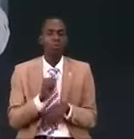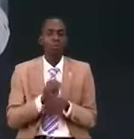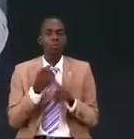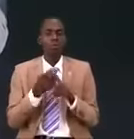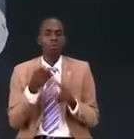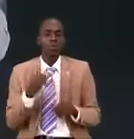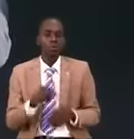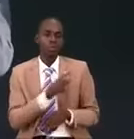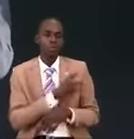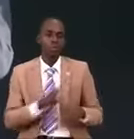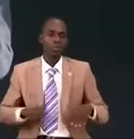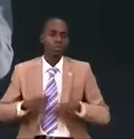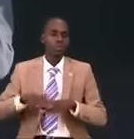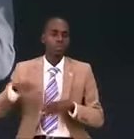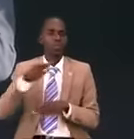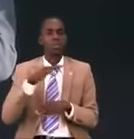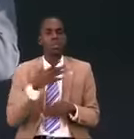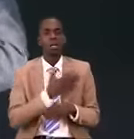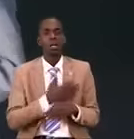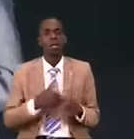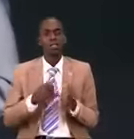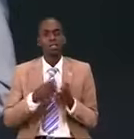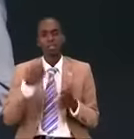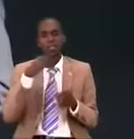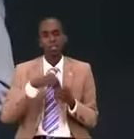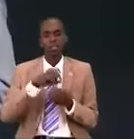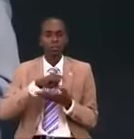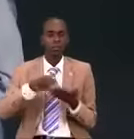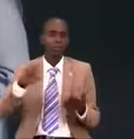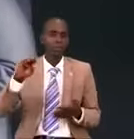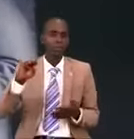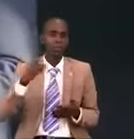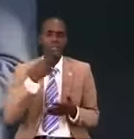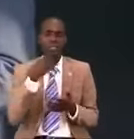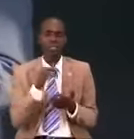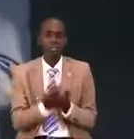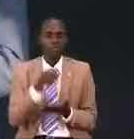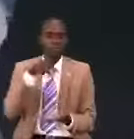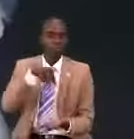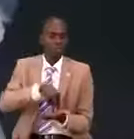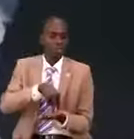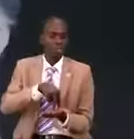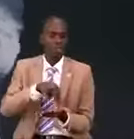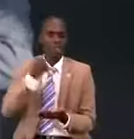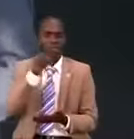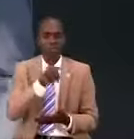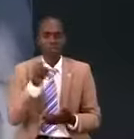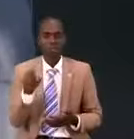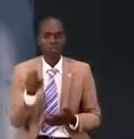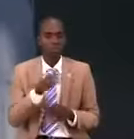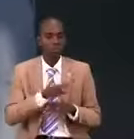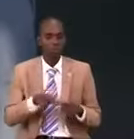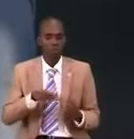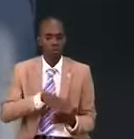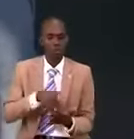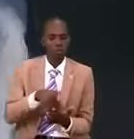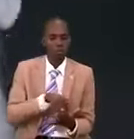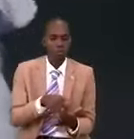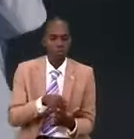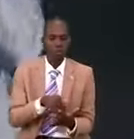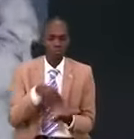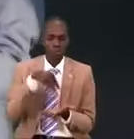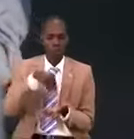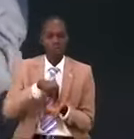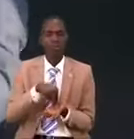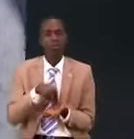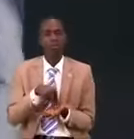ferme ne tremblez pas tenez donc faire le courez pas tenir ferme ne vous